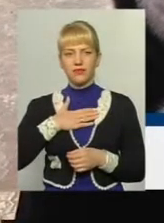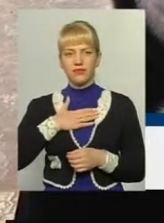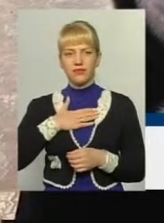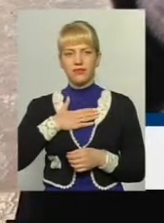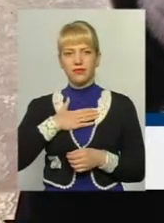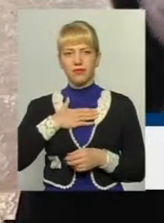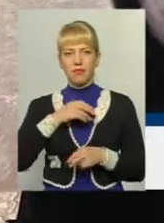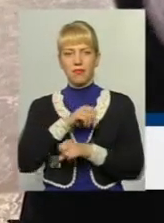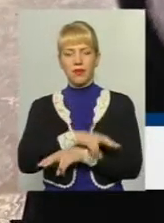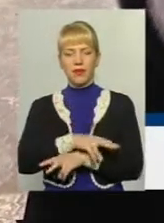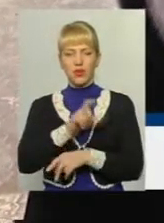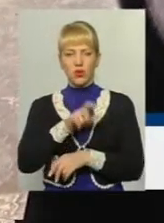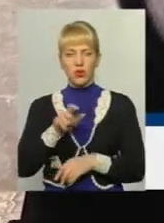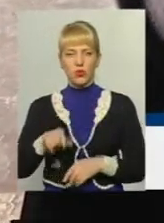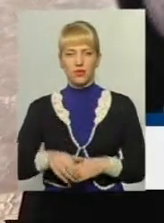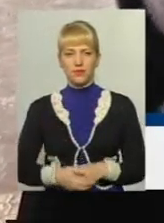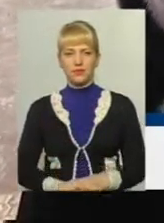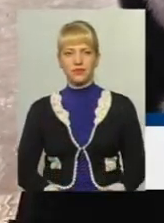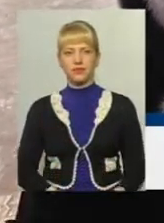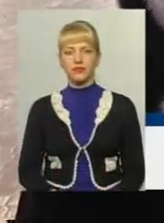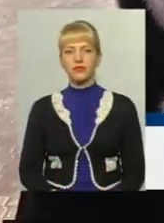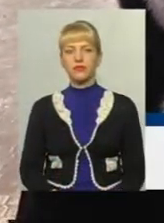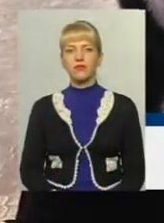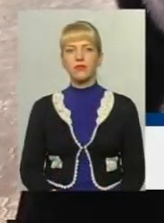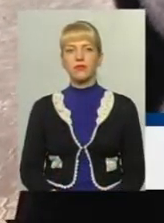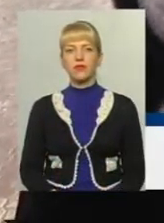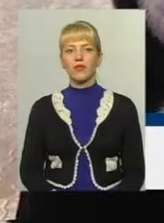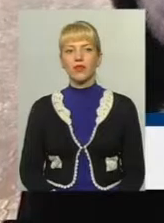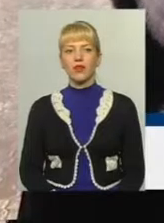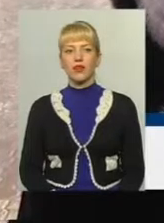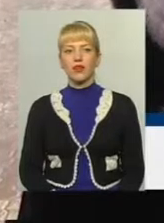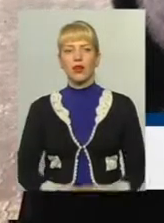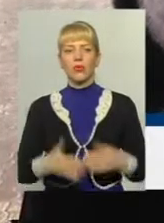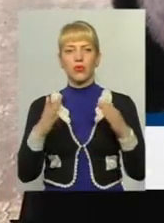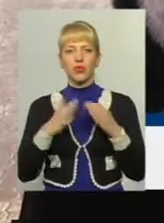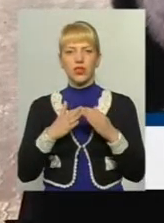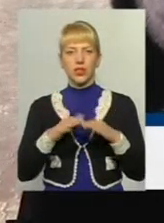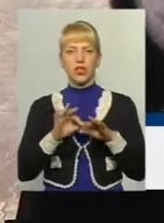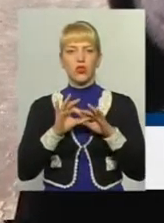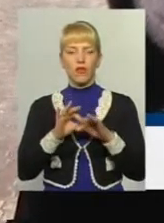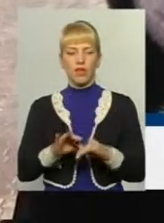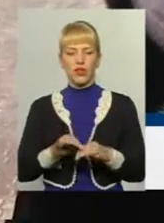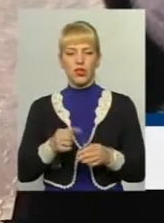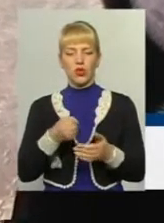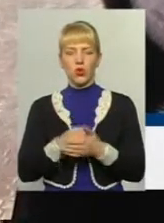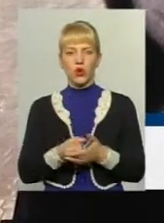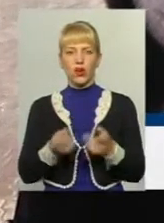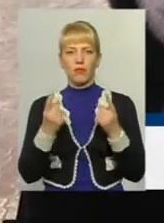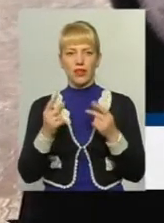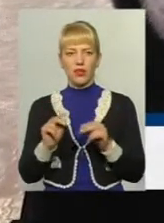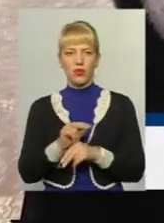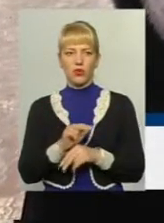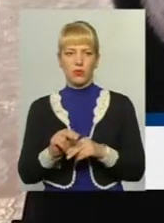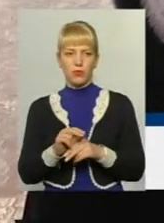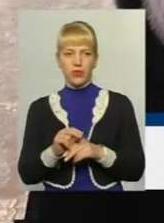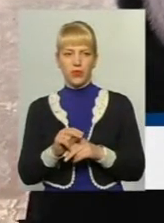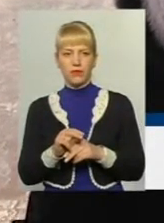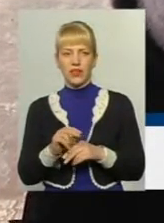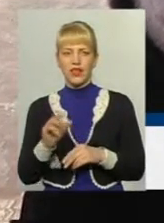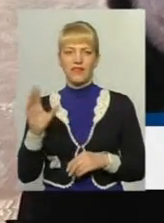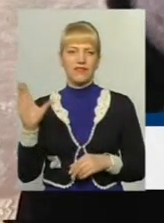медленний. З ЖЕКами. А чому ось? ОСББ – це потрібно спонсорам, бо мешканці